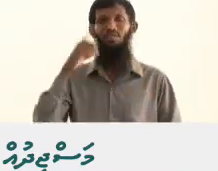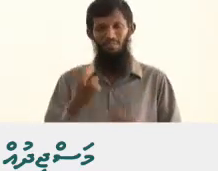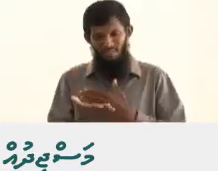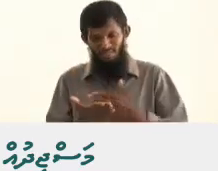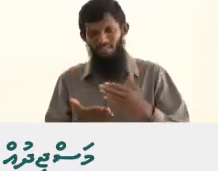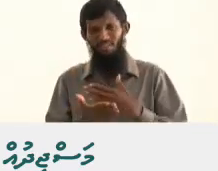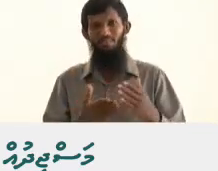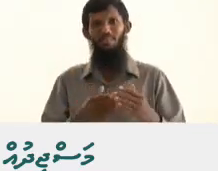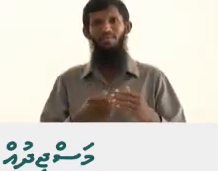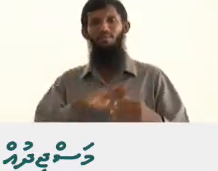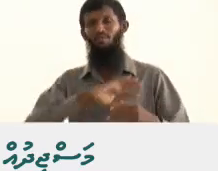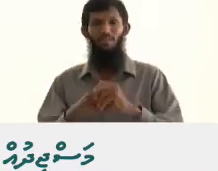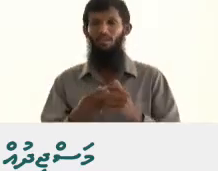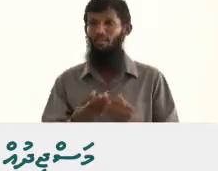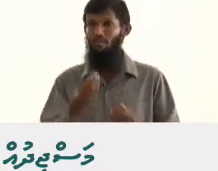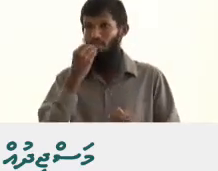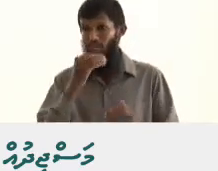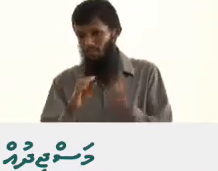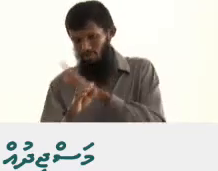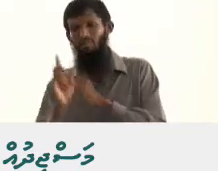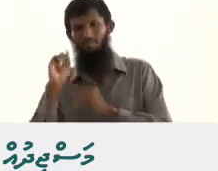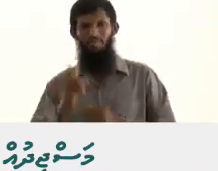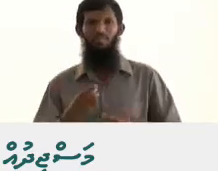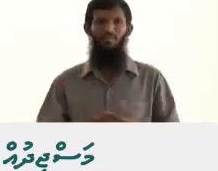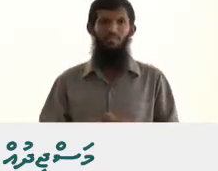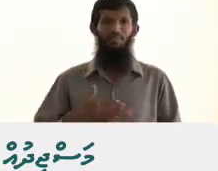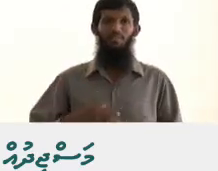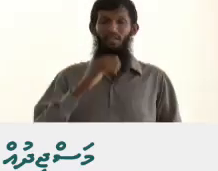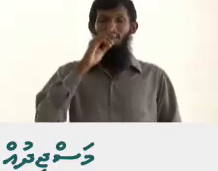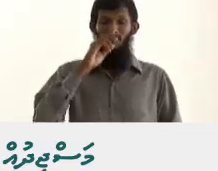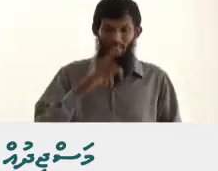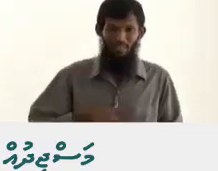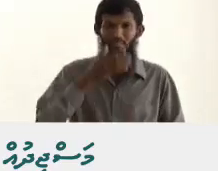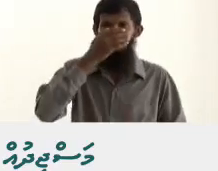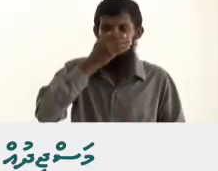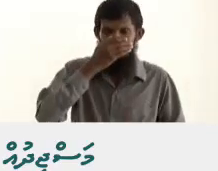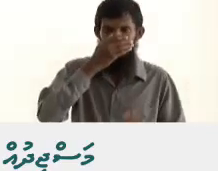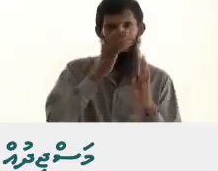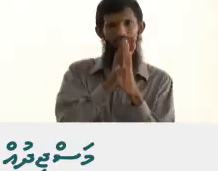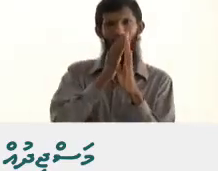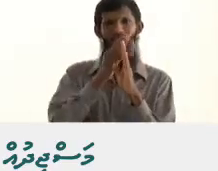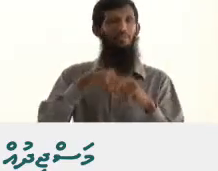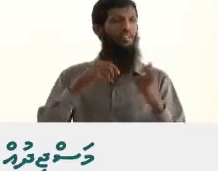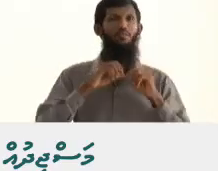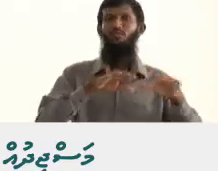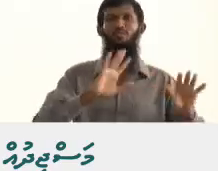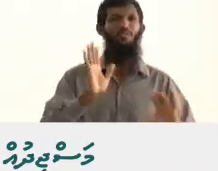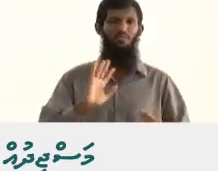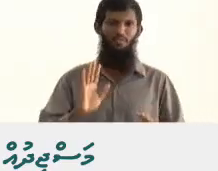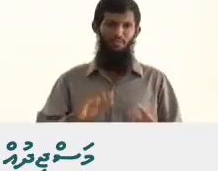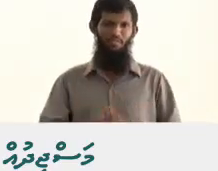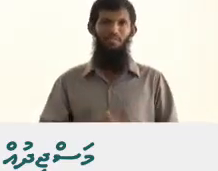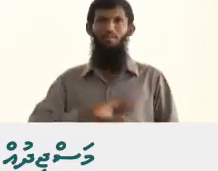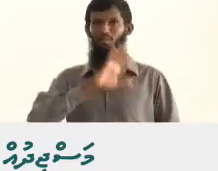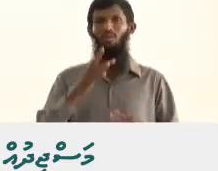gotun keumuge kurin aiddumai kessa kimbihi alairu angamatiga angelum fada islami adisi